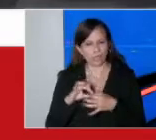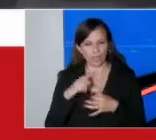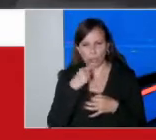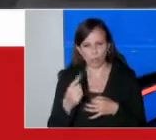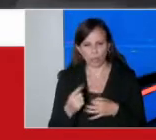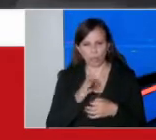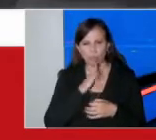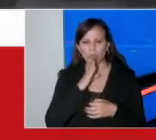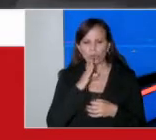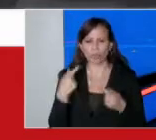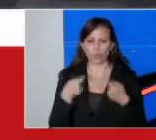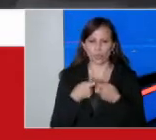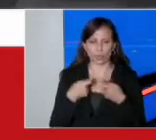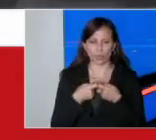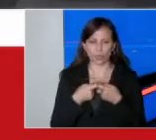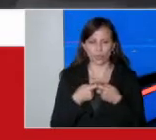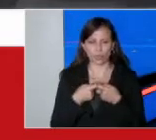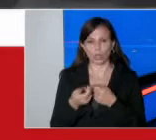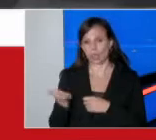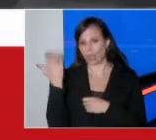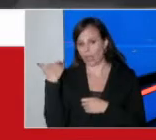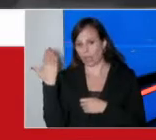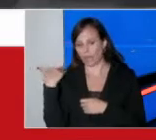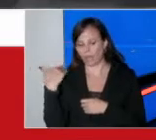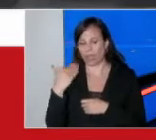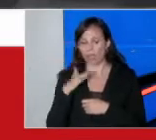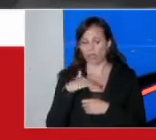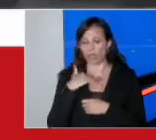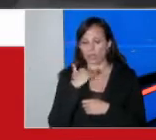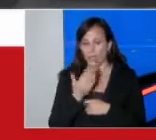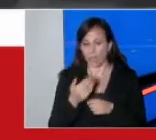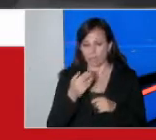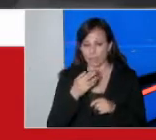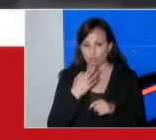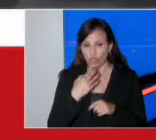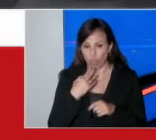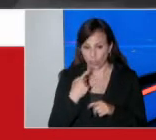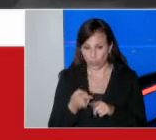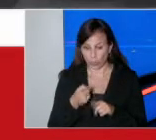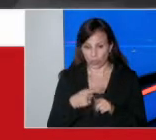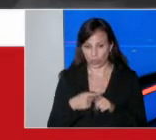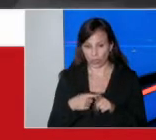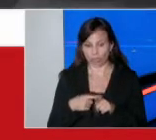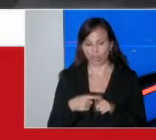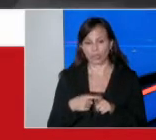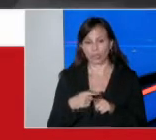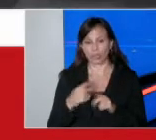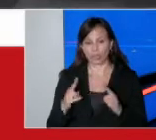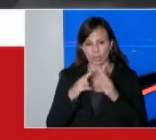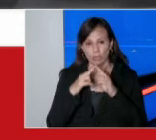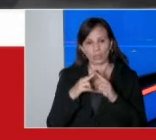זה גם התבטאויות שקשורות לעבר האנטישמי של צרפת, כן. גרמו ירידה